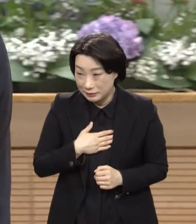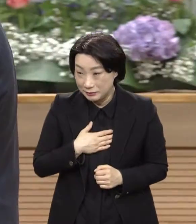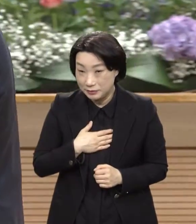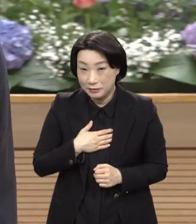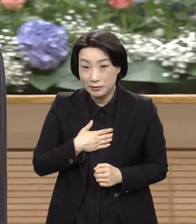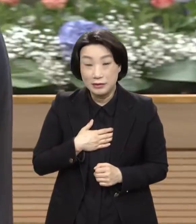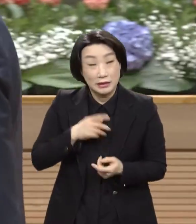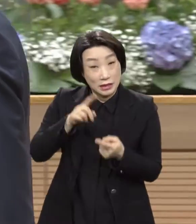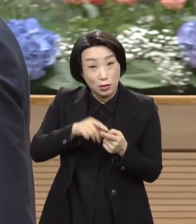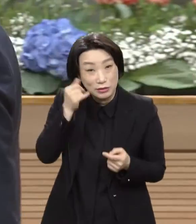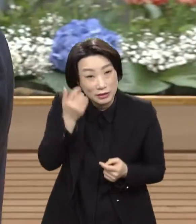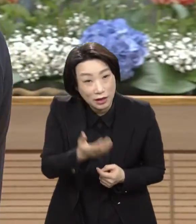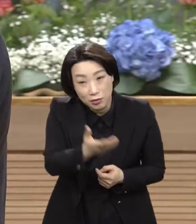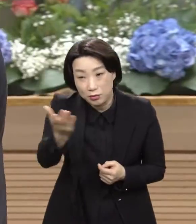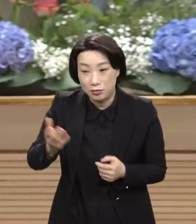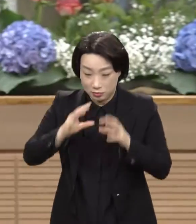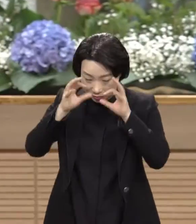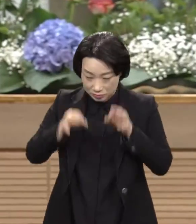그러냐 그 말이야.